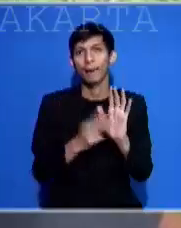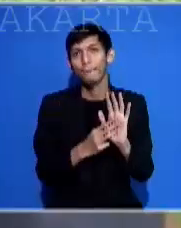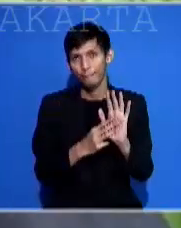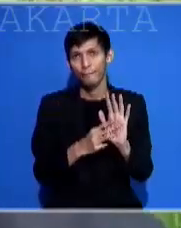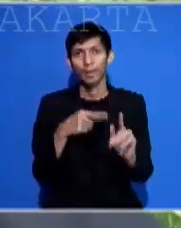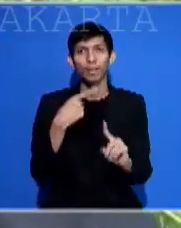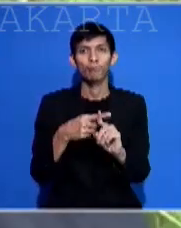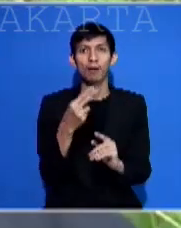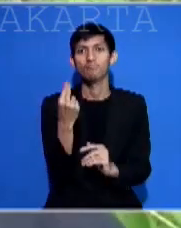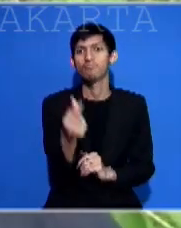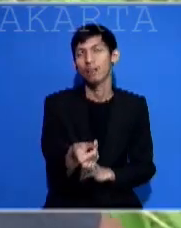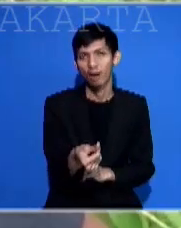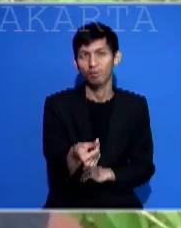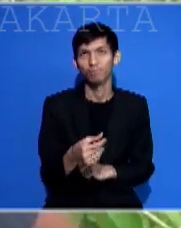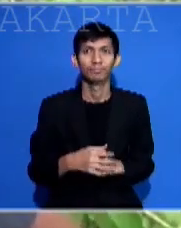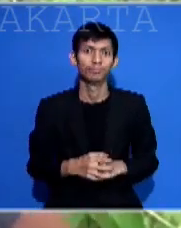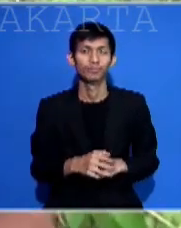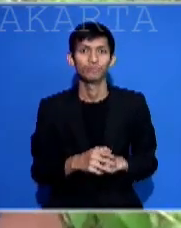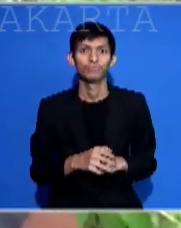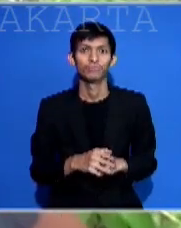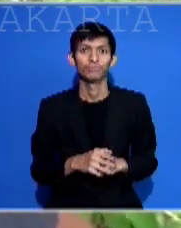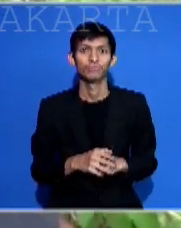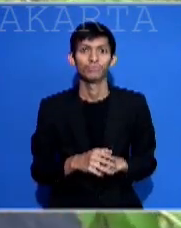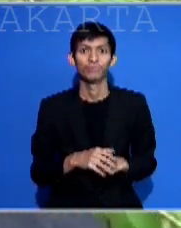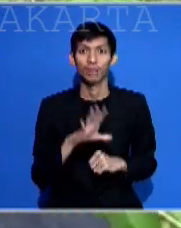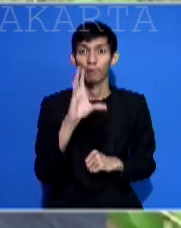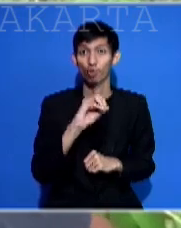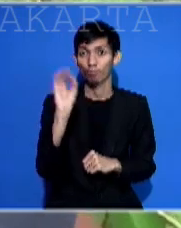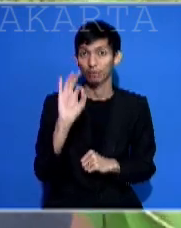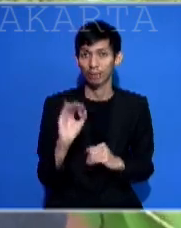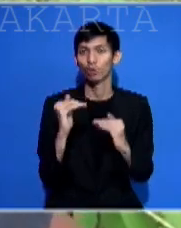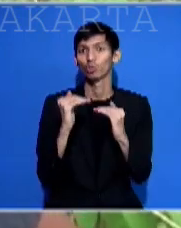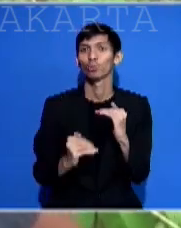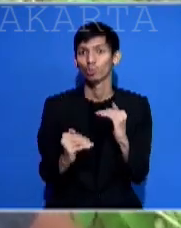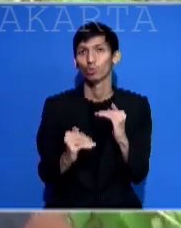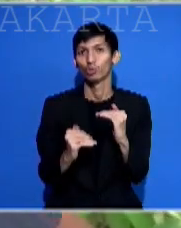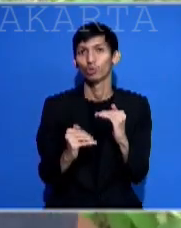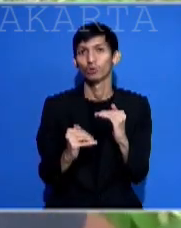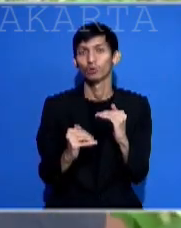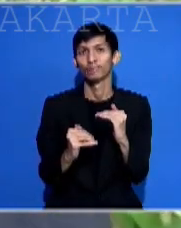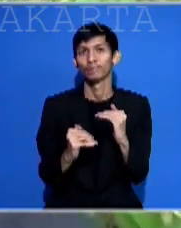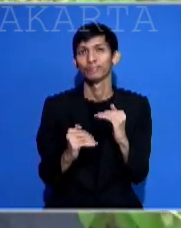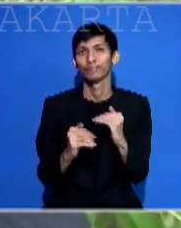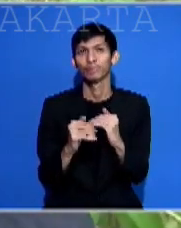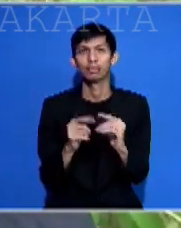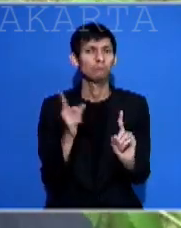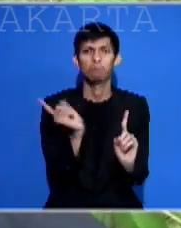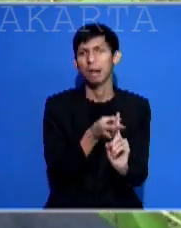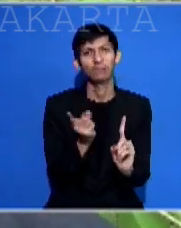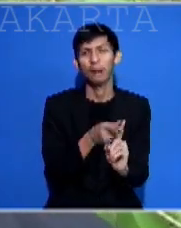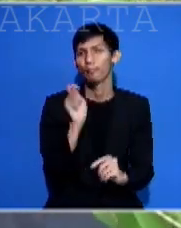bio. Dadi 50% ketinggal. Oh. 50% ketinggal. Dia terpaksa niki nggih. Terpaksa nggih